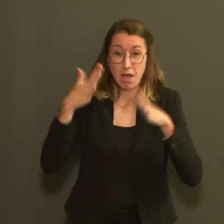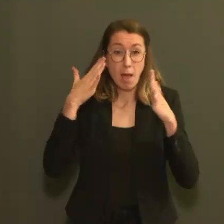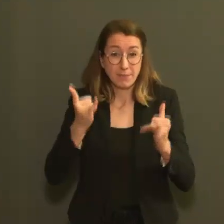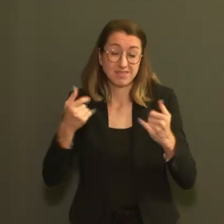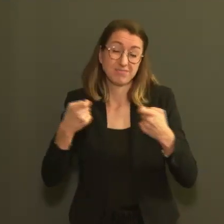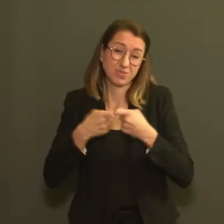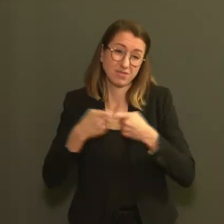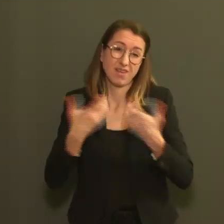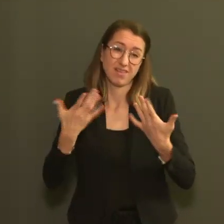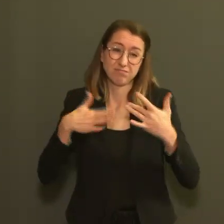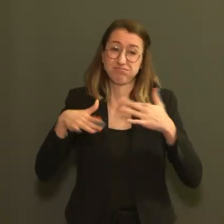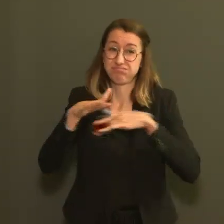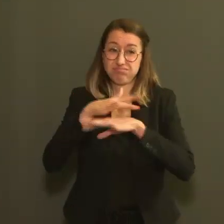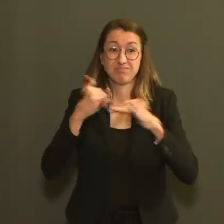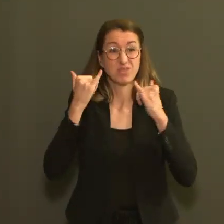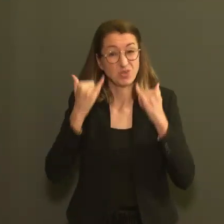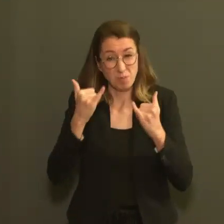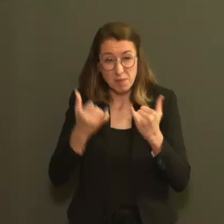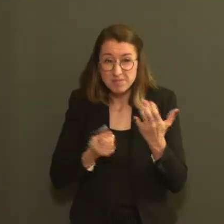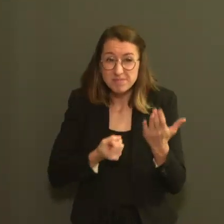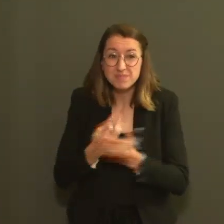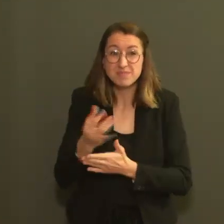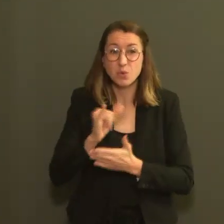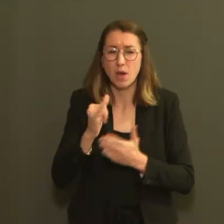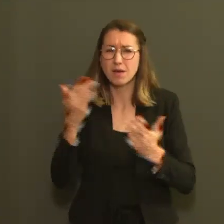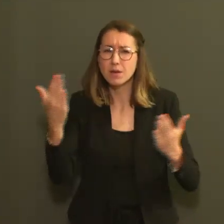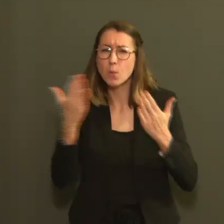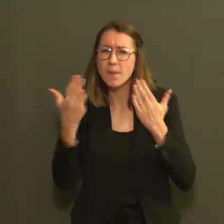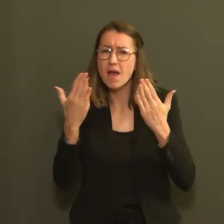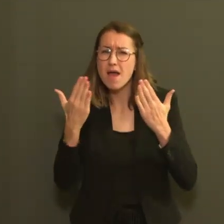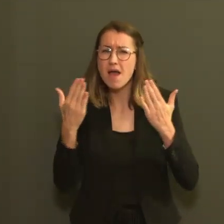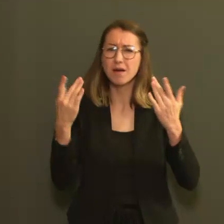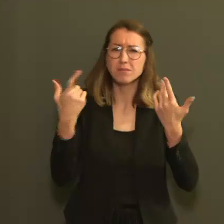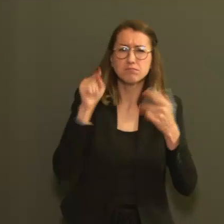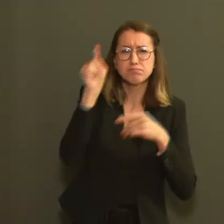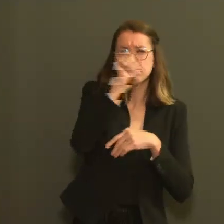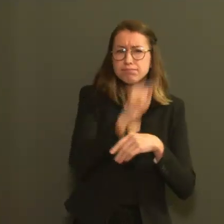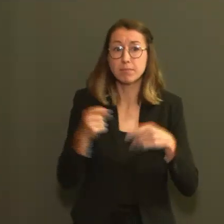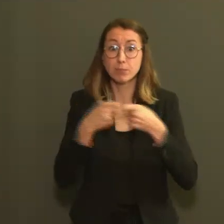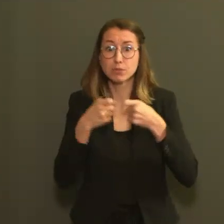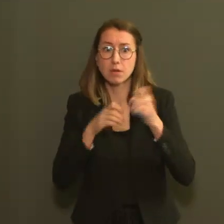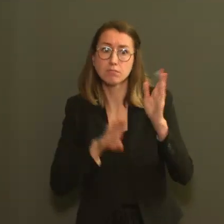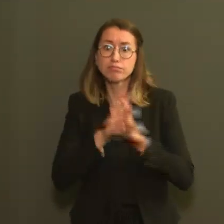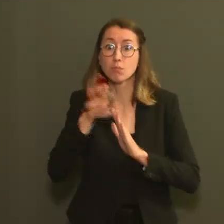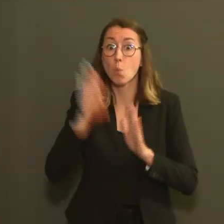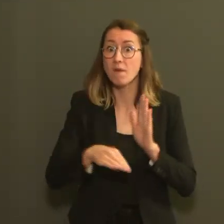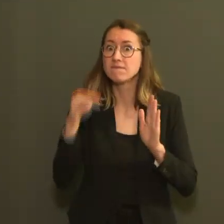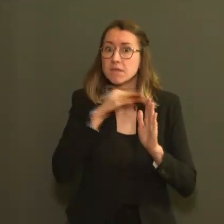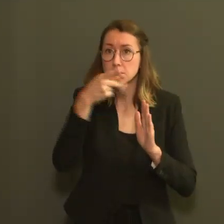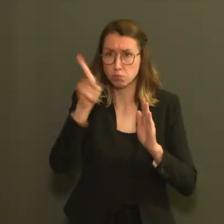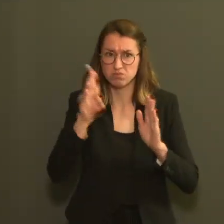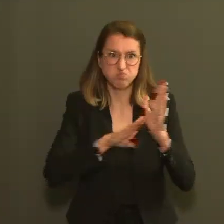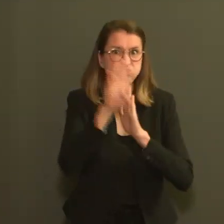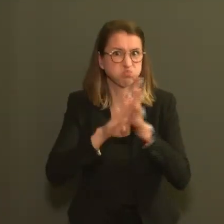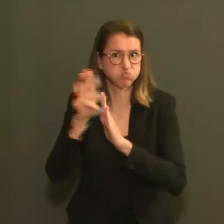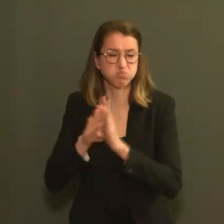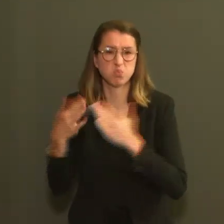à Bruxelles est actuellement moins rapide que dans le reste du pays. Il faut prendre cette précaution oratoire, c'est moins rapide, ça ne veut pas dire plus